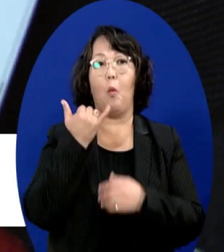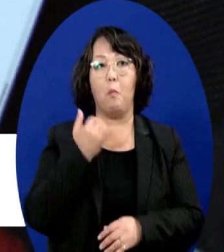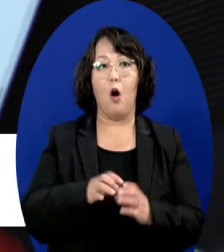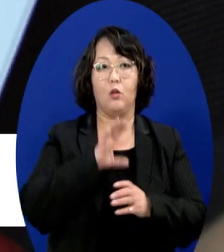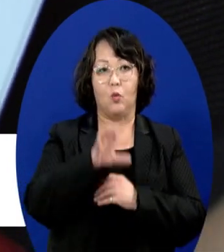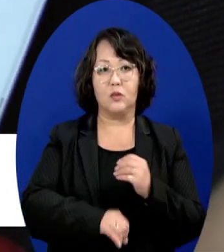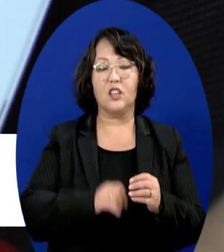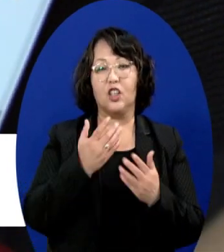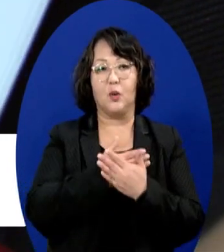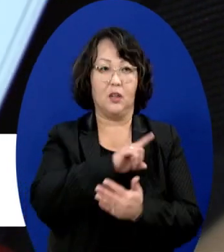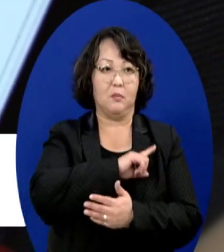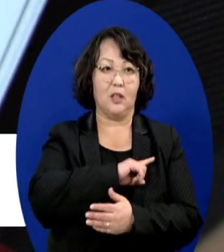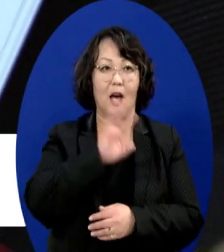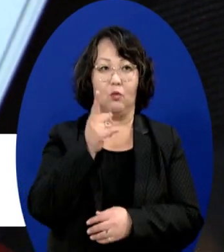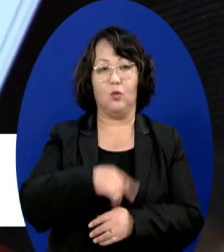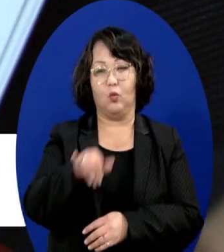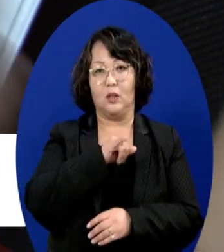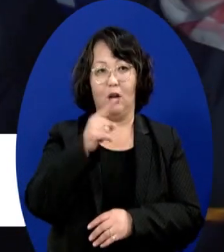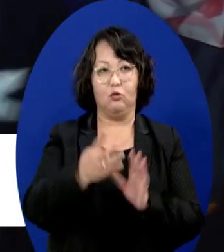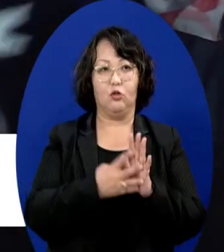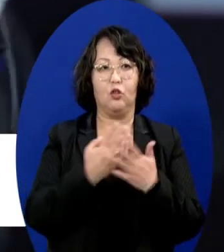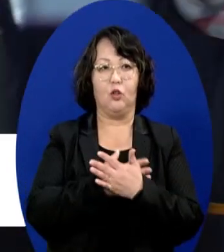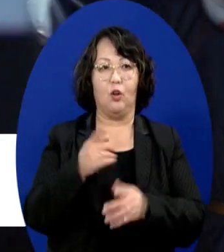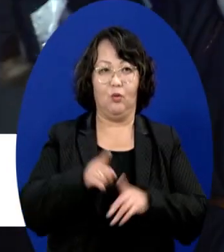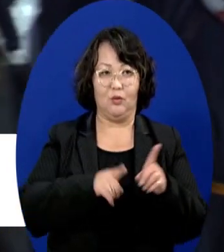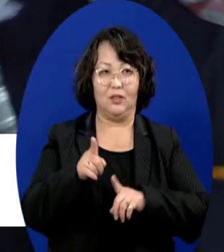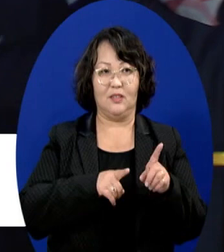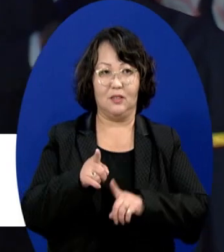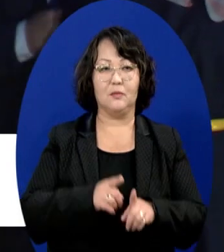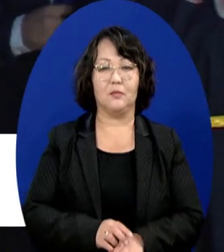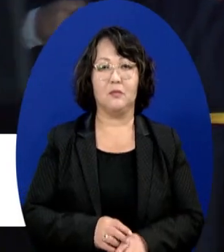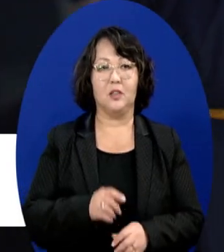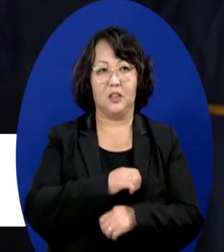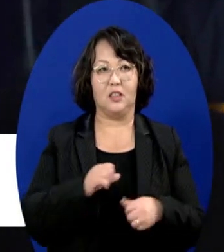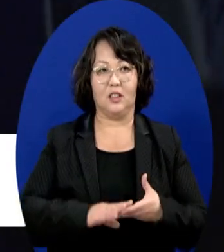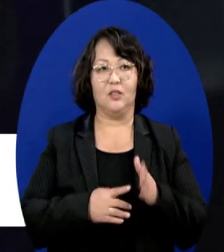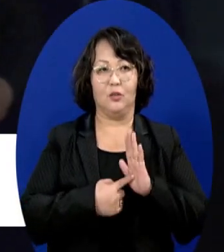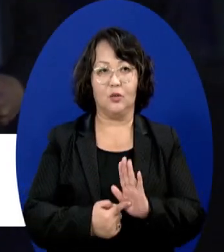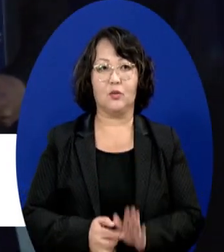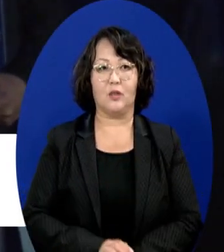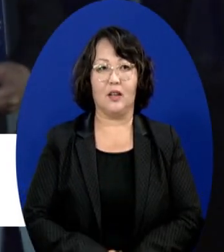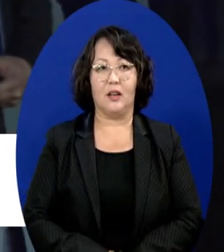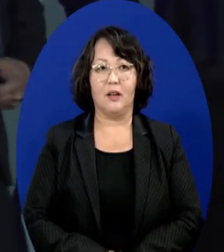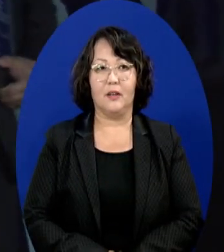улсын кино наадмаар 11 орны 19 кино бүтээл үзэгчдийн хүртэл болж байна.